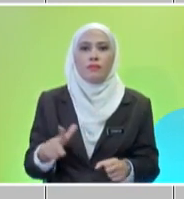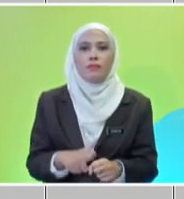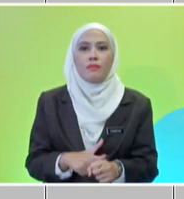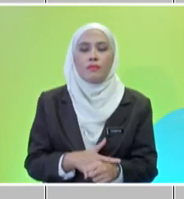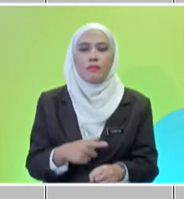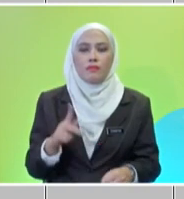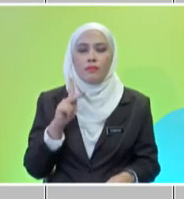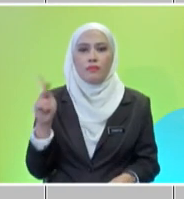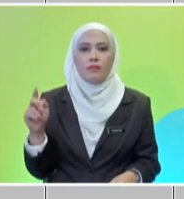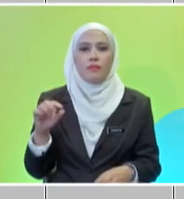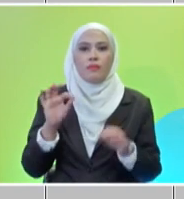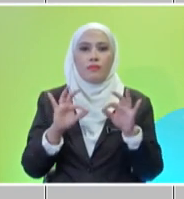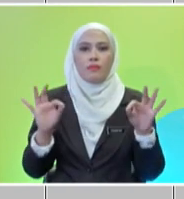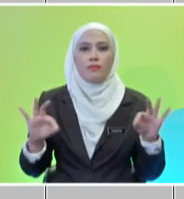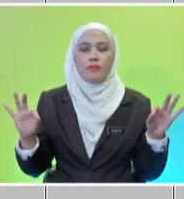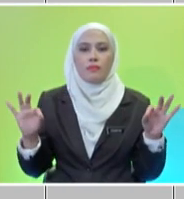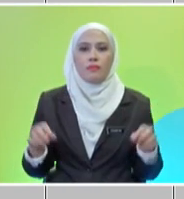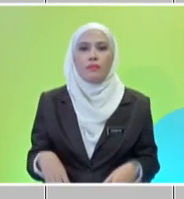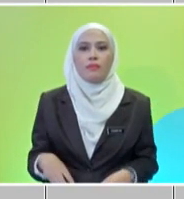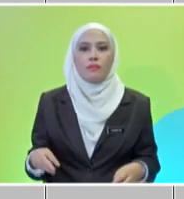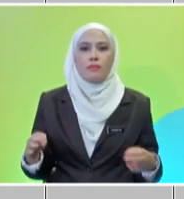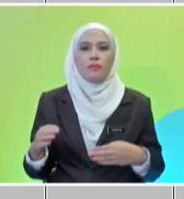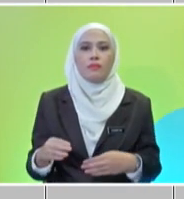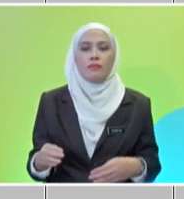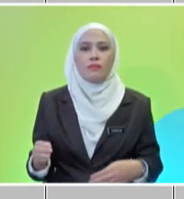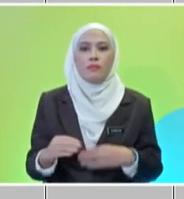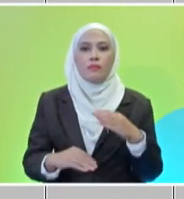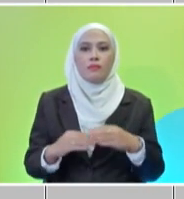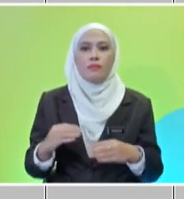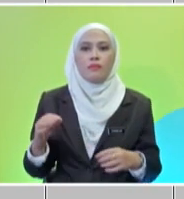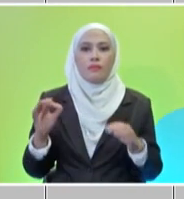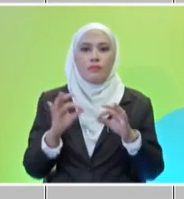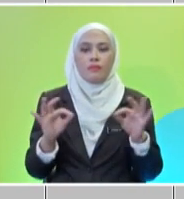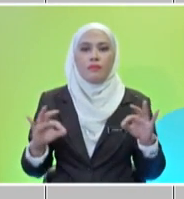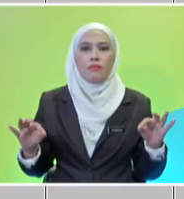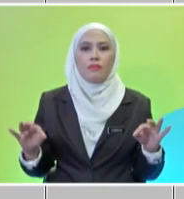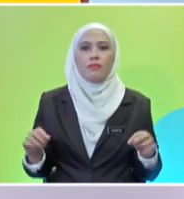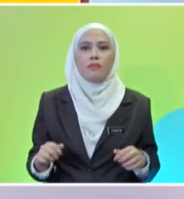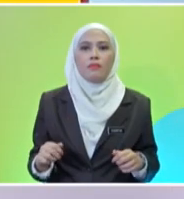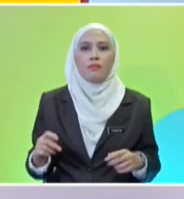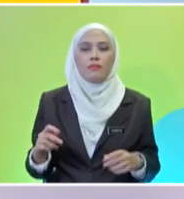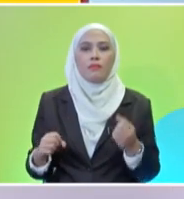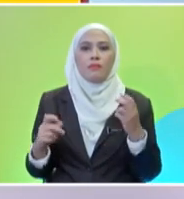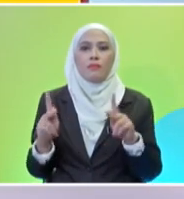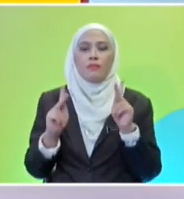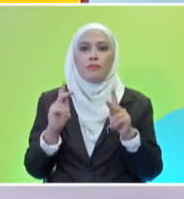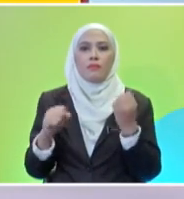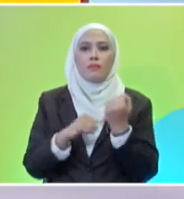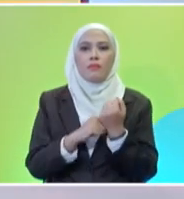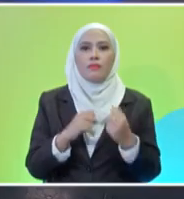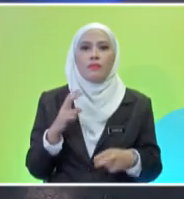kata seni nama dan membina ayat menggunakan kata sandiname dengan Betulnya sununya